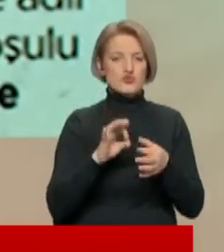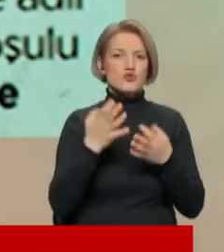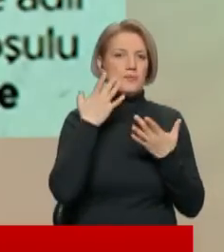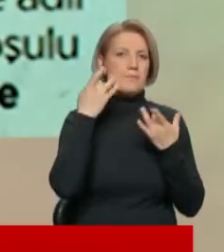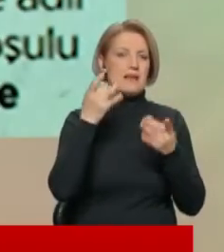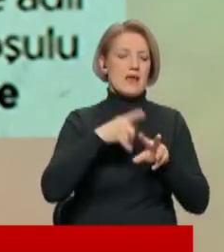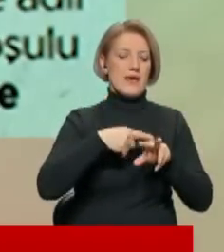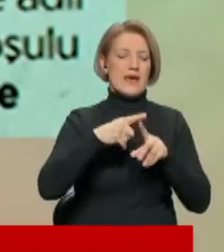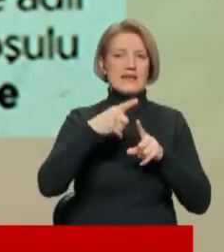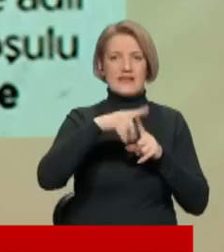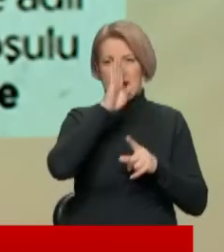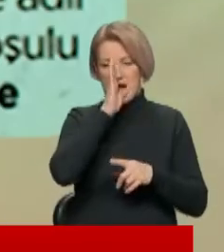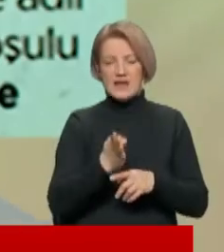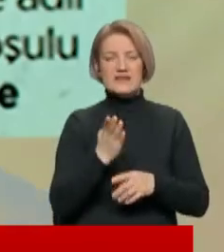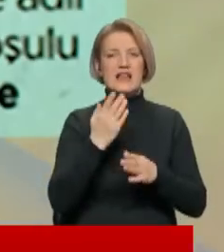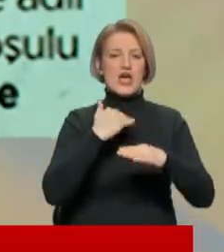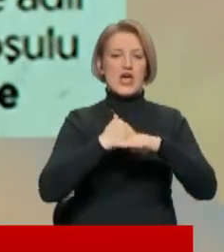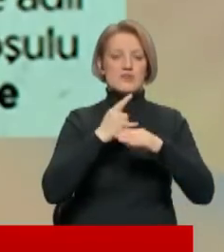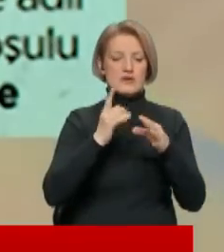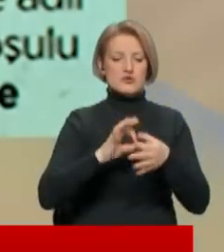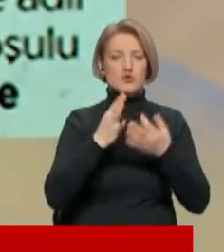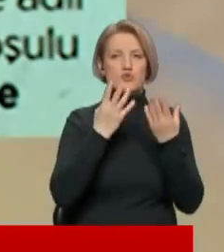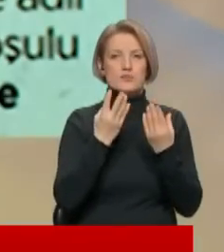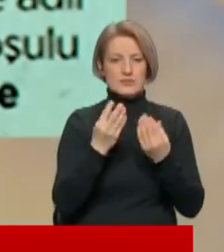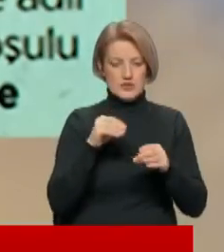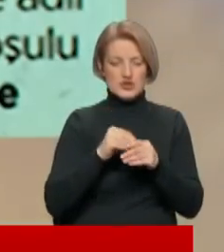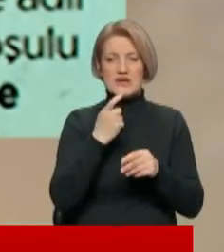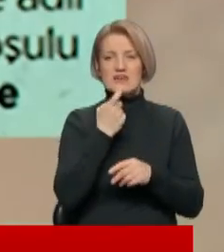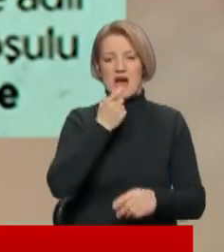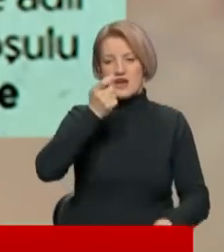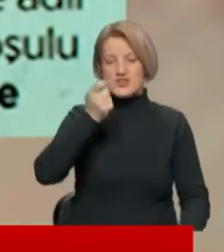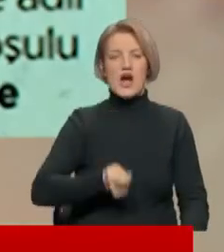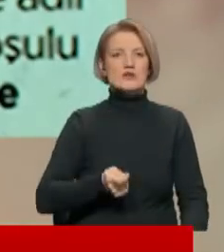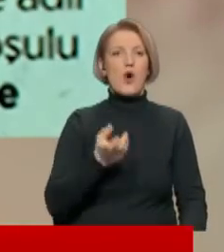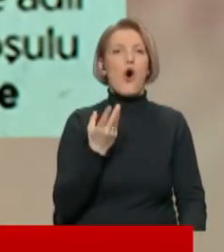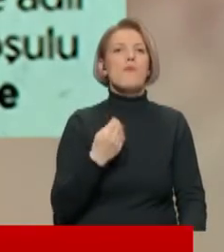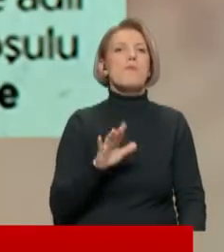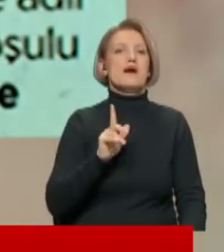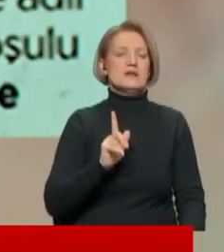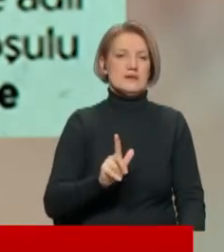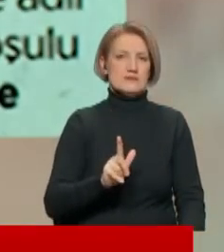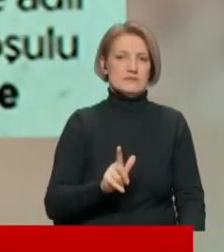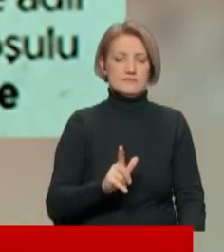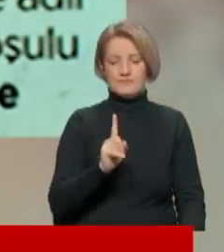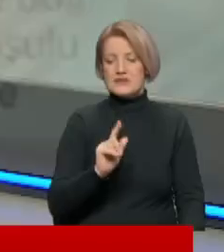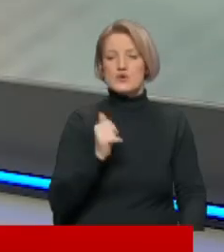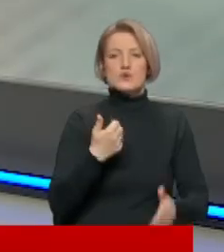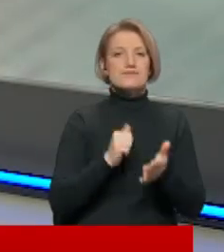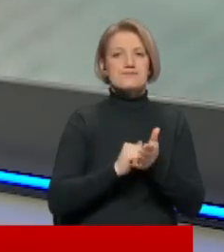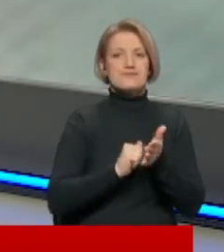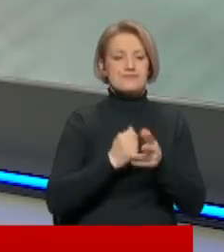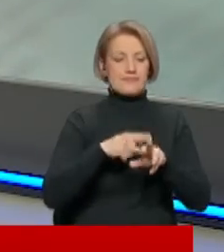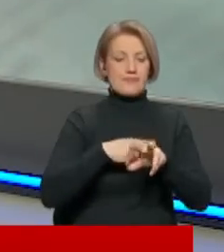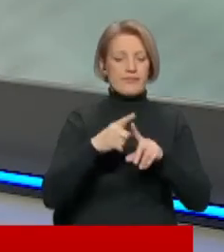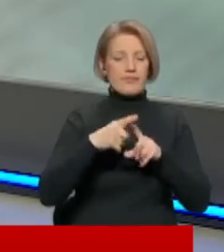eyt'de Adil ve eşitlikçi bir çözüm için yaş koşulu olmamalı sonra bir gün gazetesinde